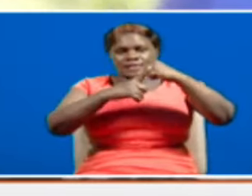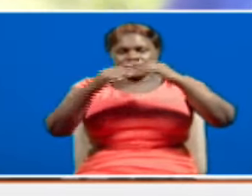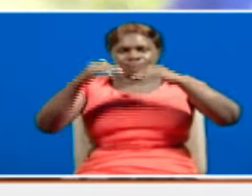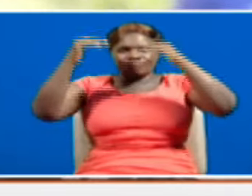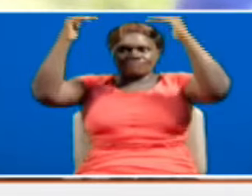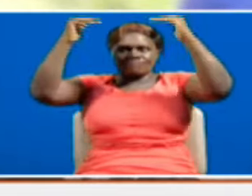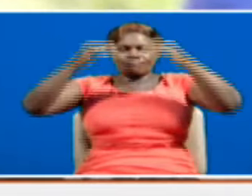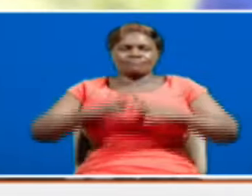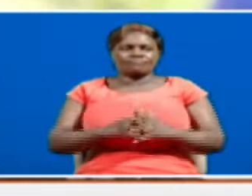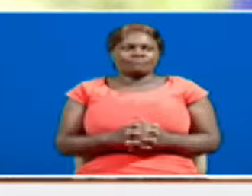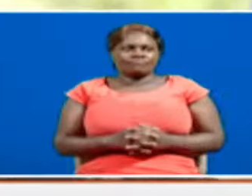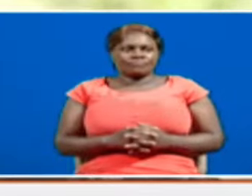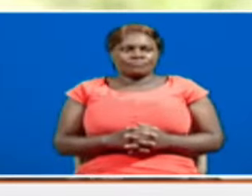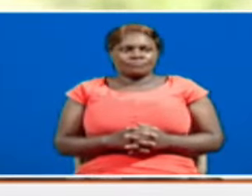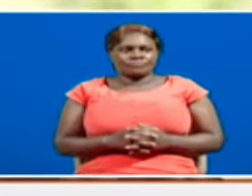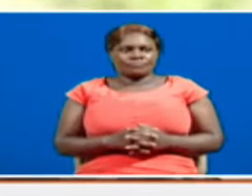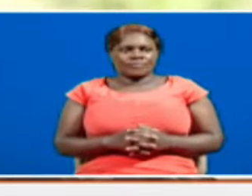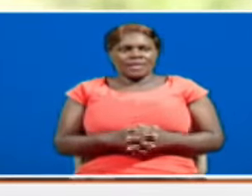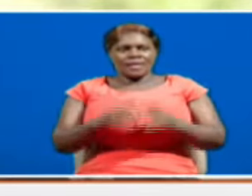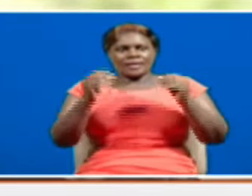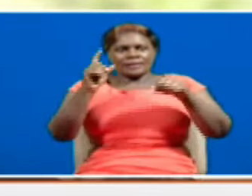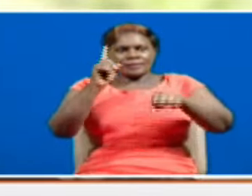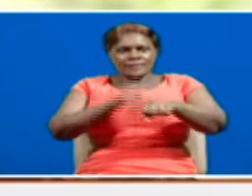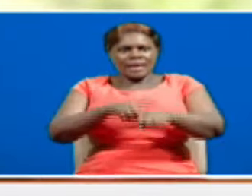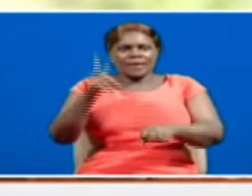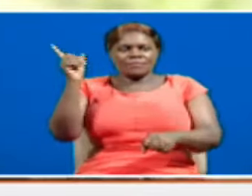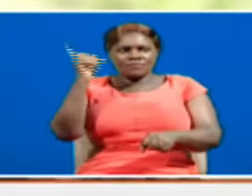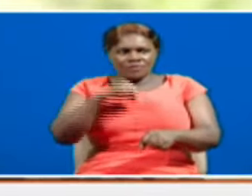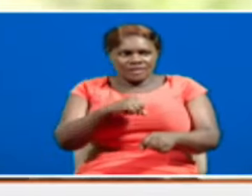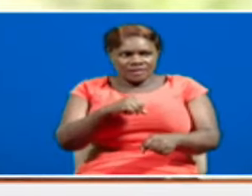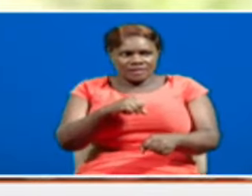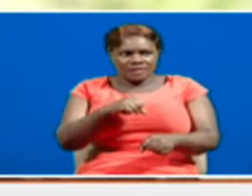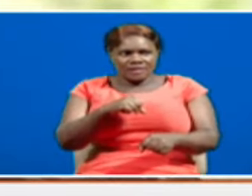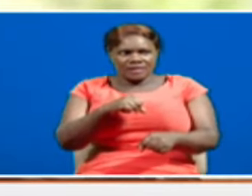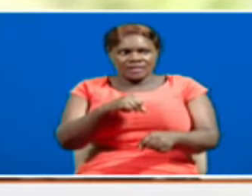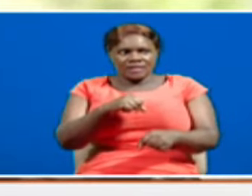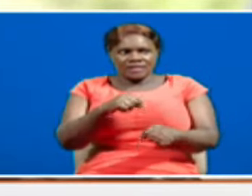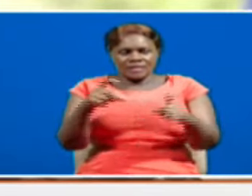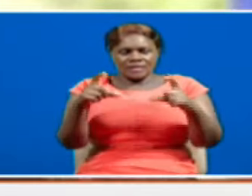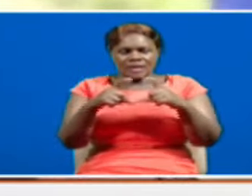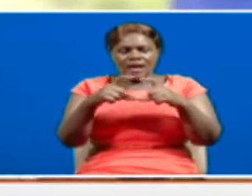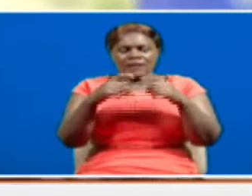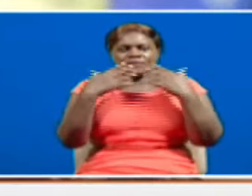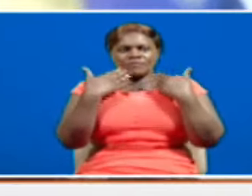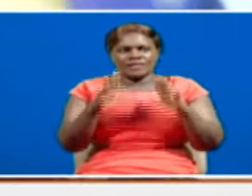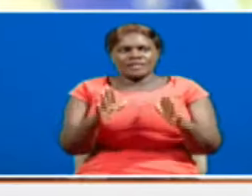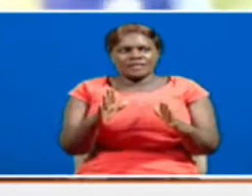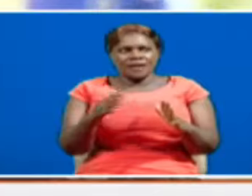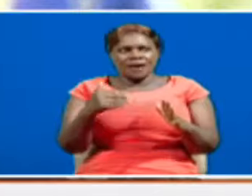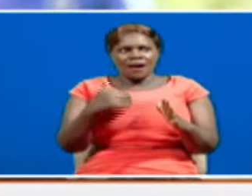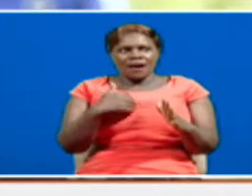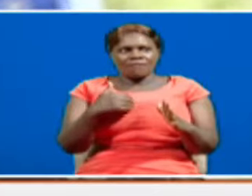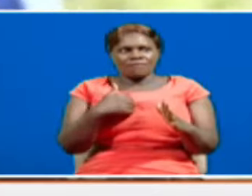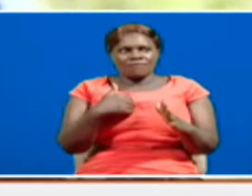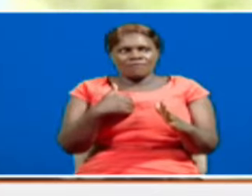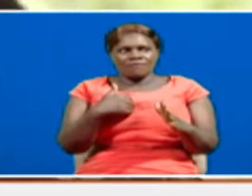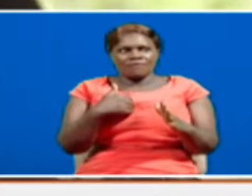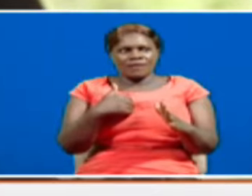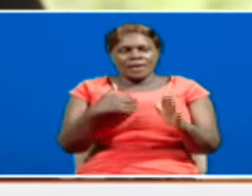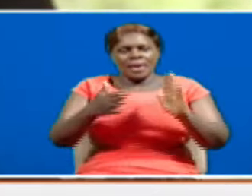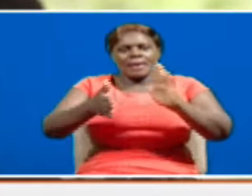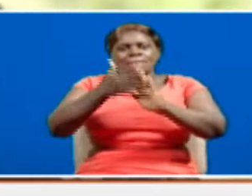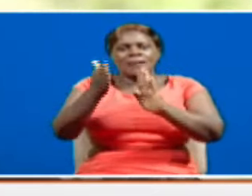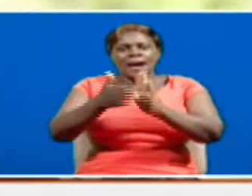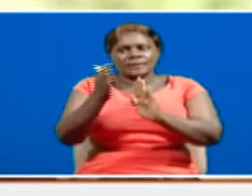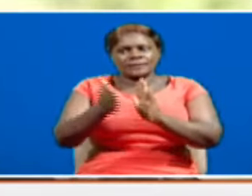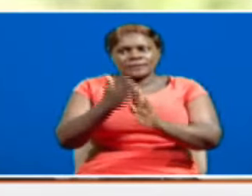juu. Na ikiisha, vile nilisema mtu unaambiwa kadi yako imeisha, tumeleta ile inaitwa